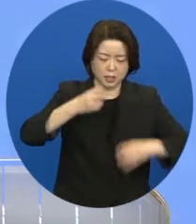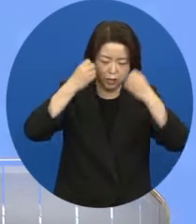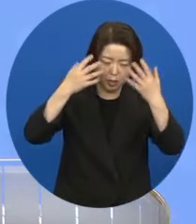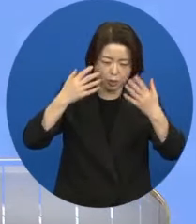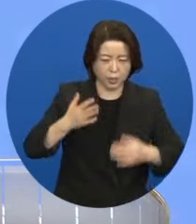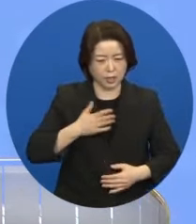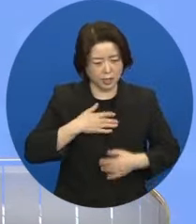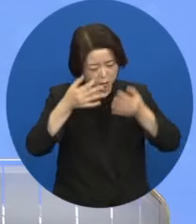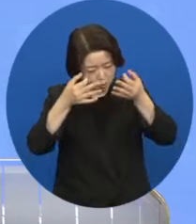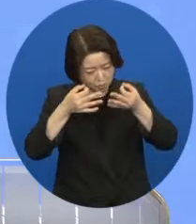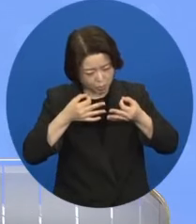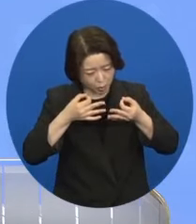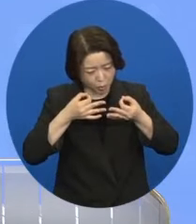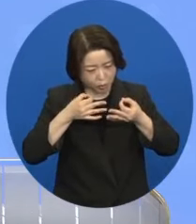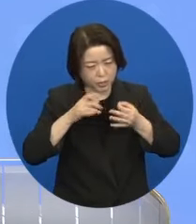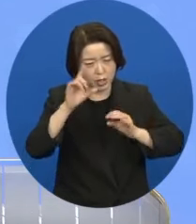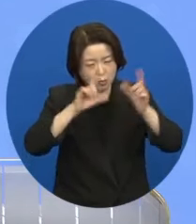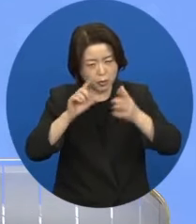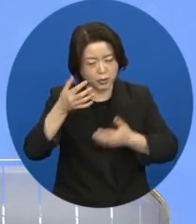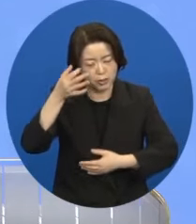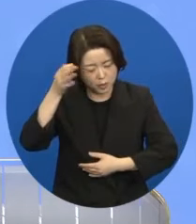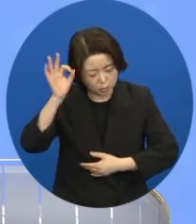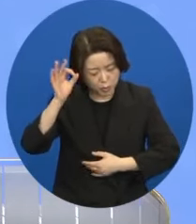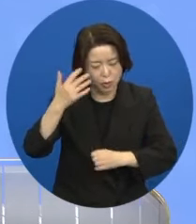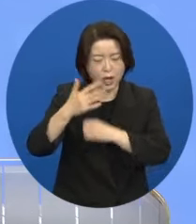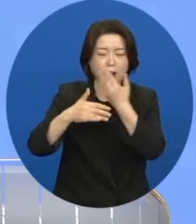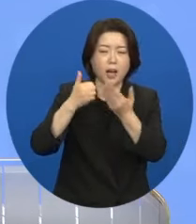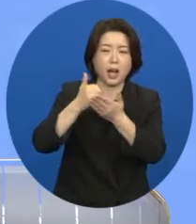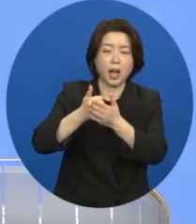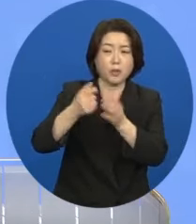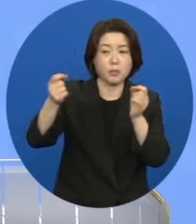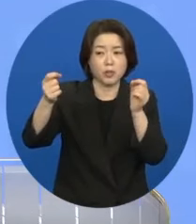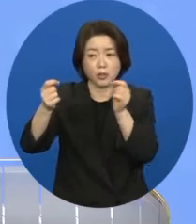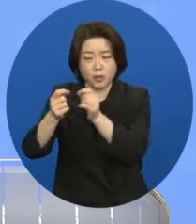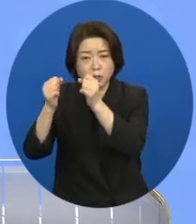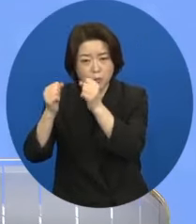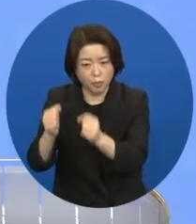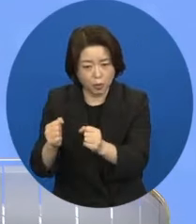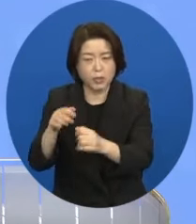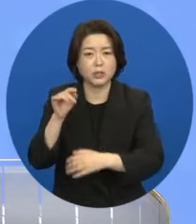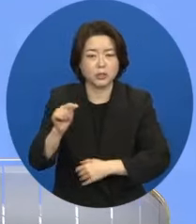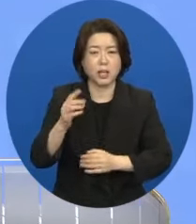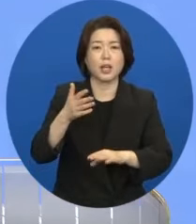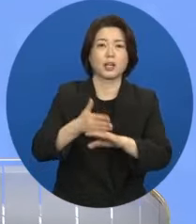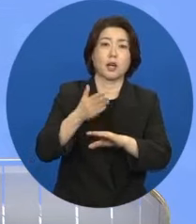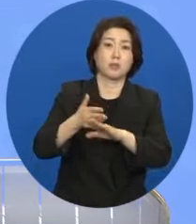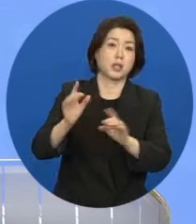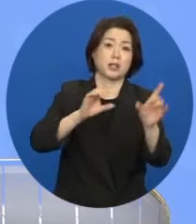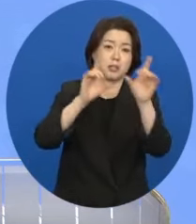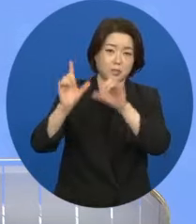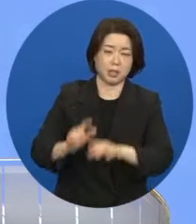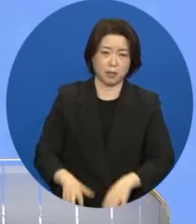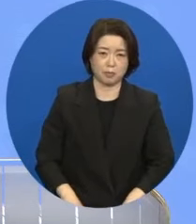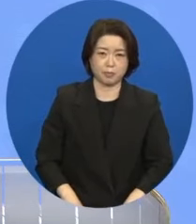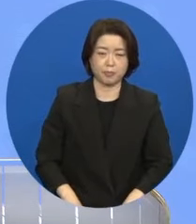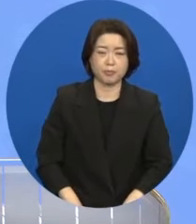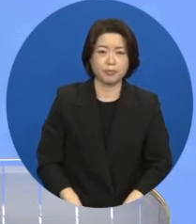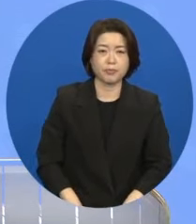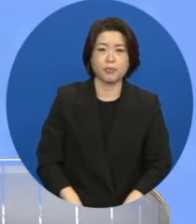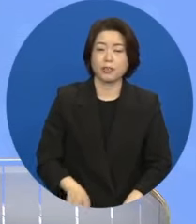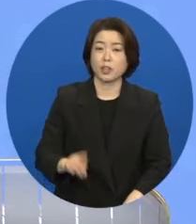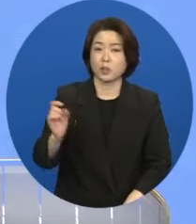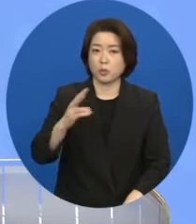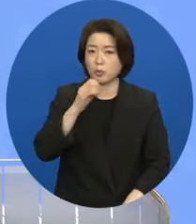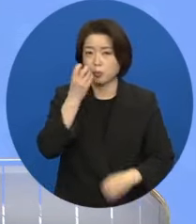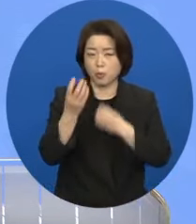받아들이며 하나님 곁에 머무는 것이 감사하는 삶이라고 했어요 그러면서 이렇게 고백합니다